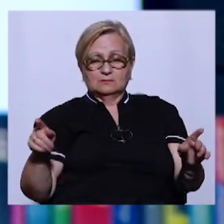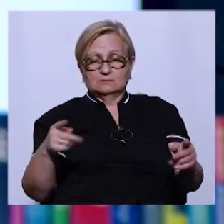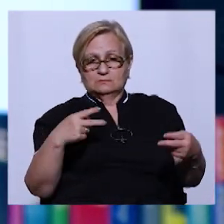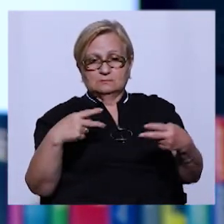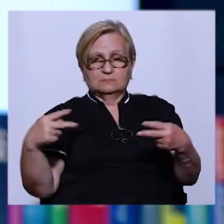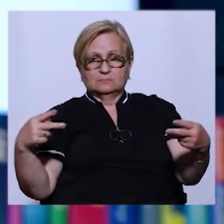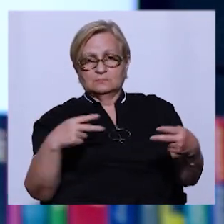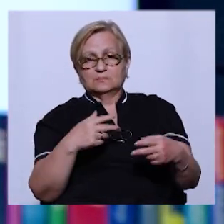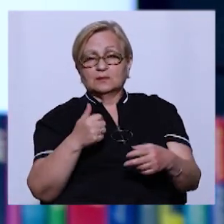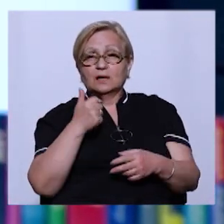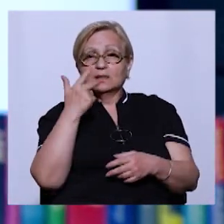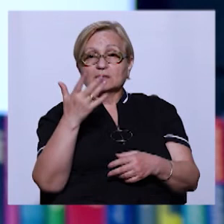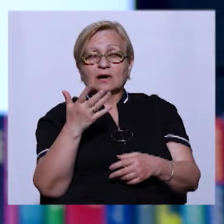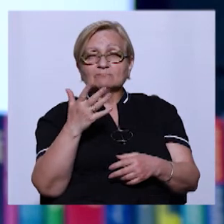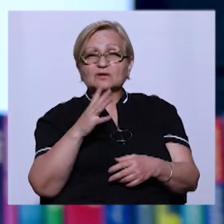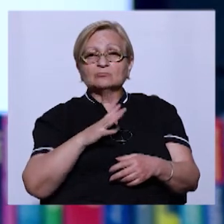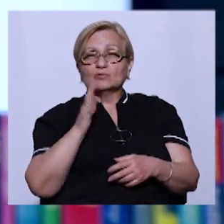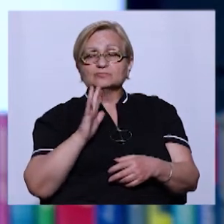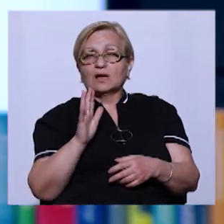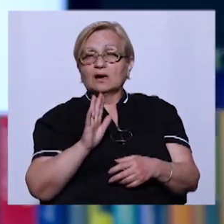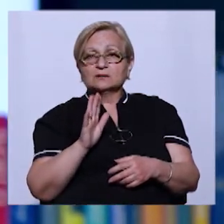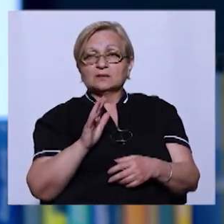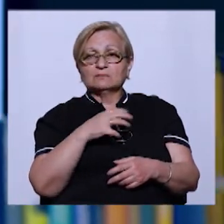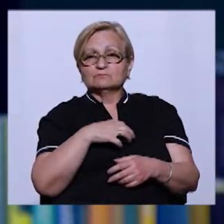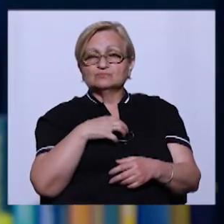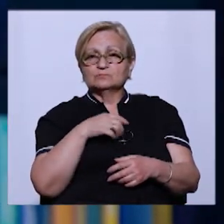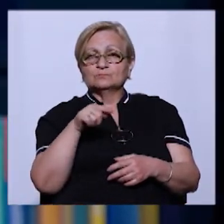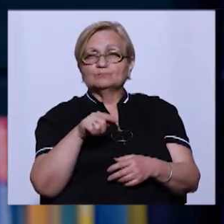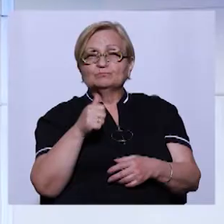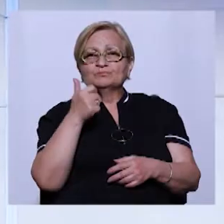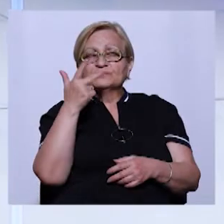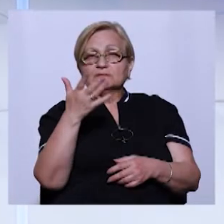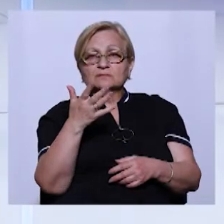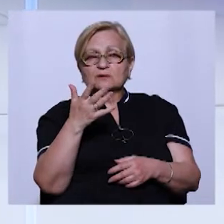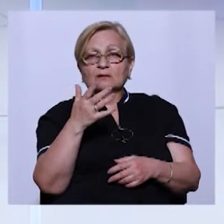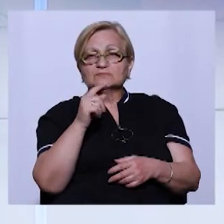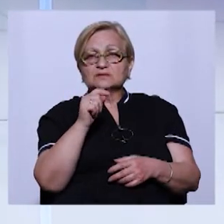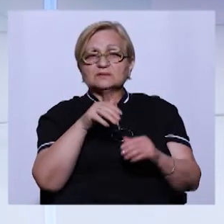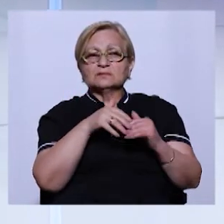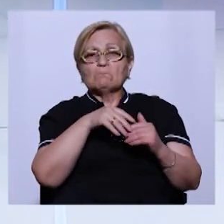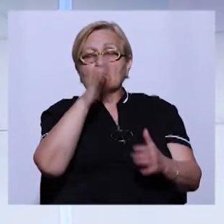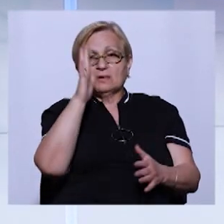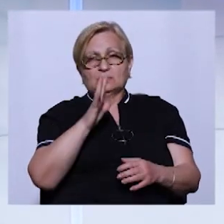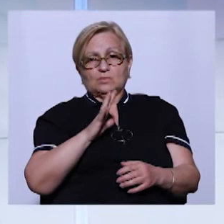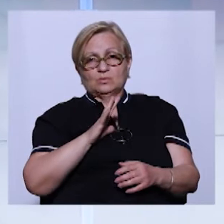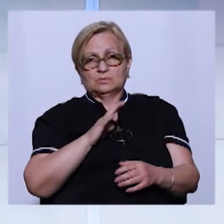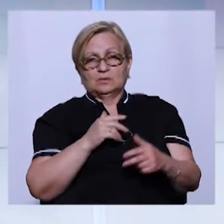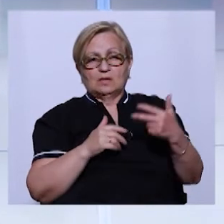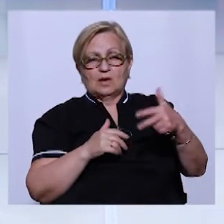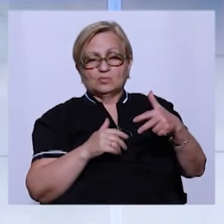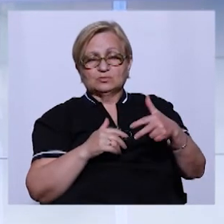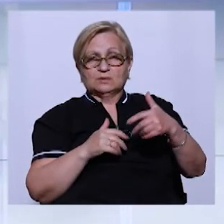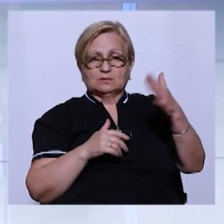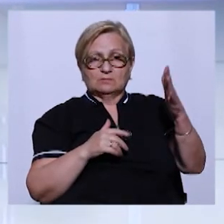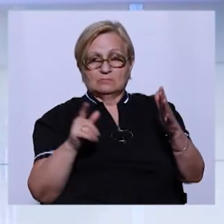ამოცანაში? რამდენი მქონდა? მე არ არის. თავარია მეკითხებიან, რამდენით მეტი მქონდაო? 30-ით მეტი